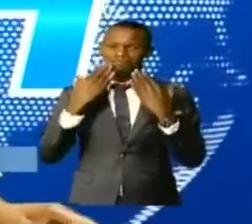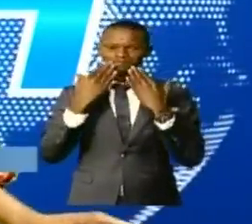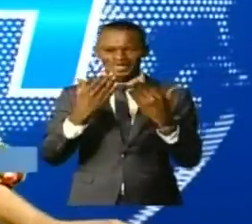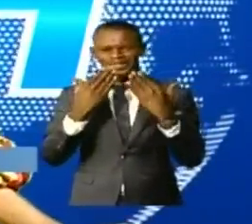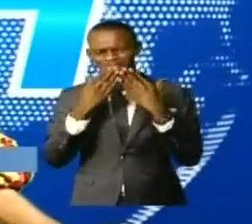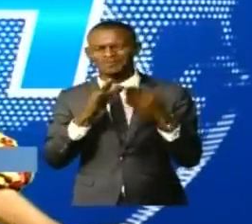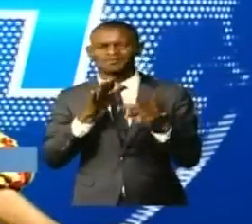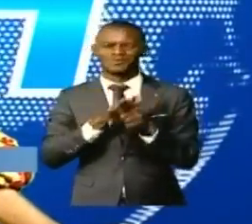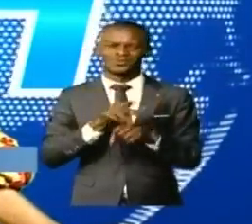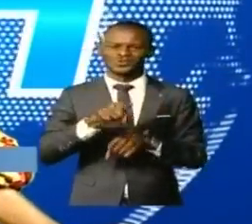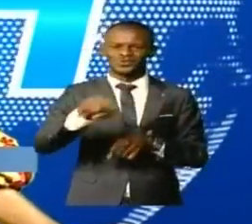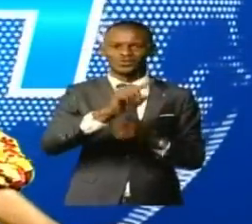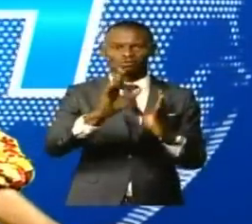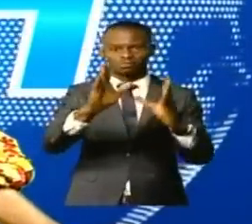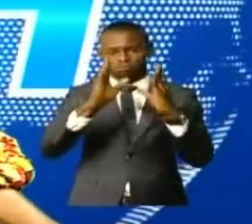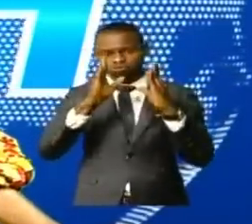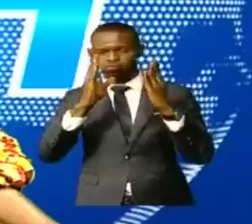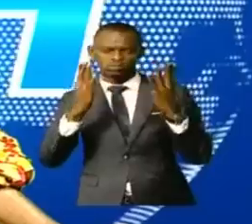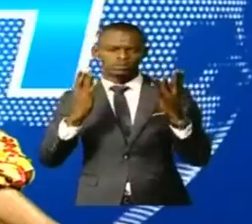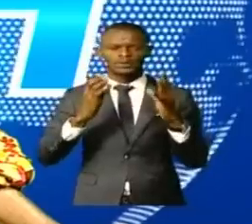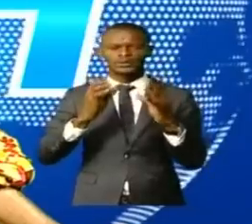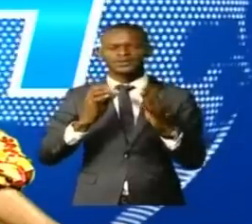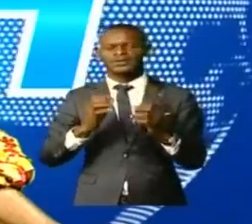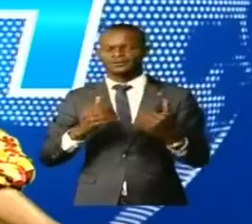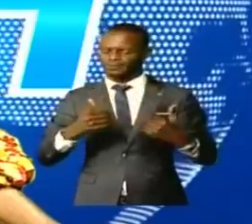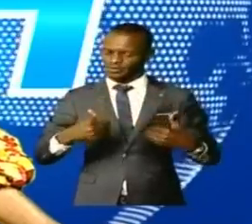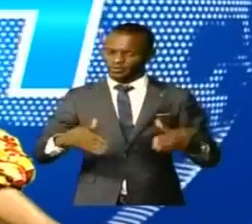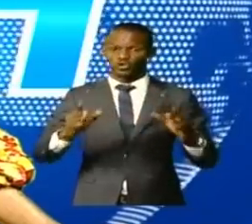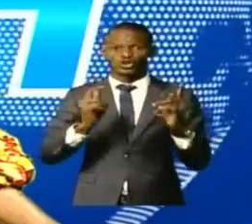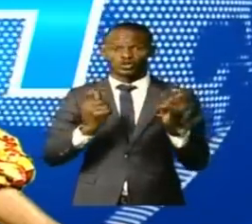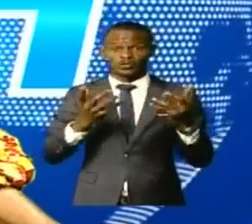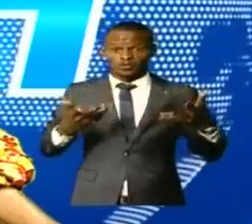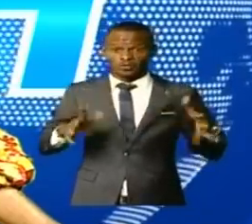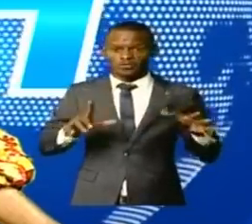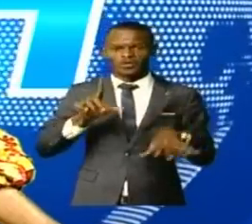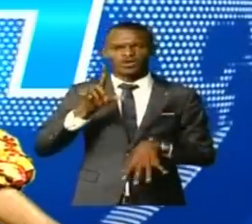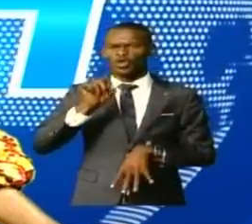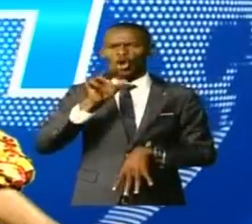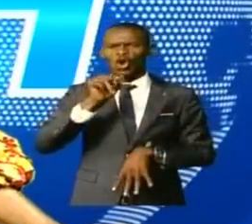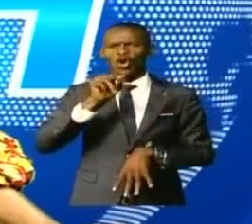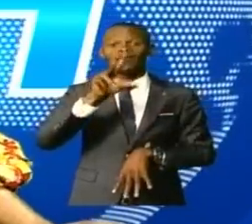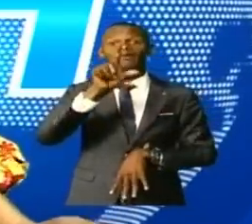votre sympathique attention. Restez branchés. Anita